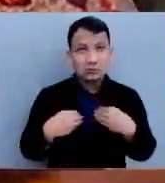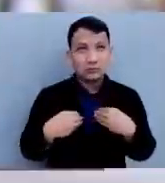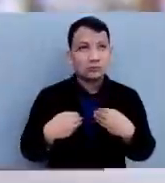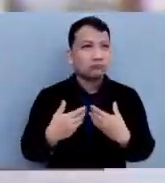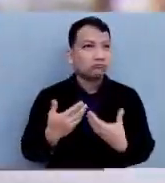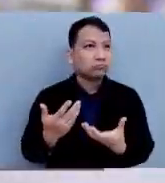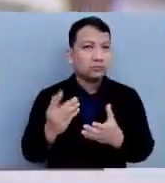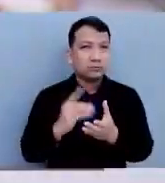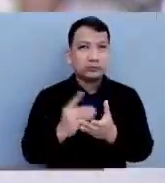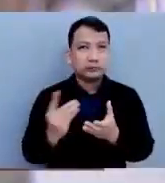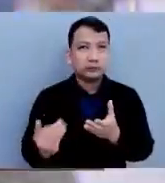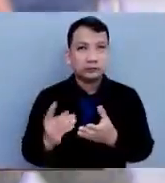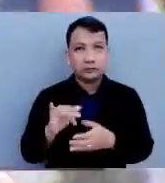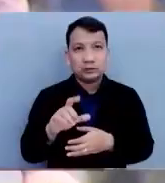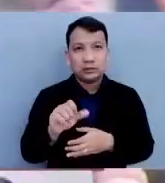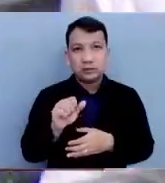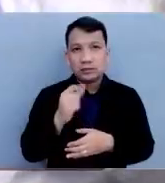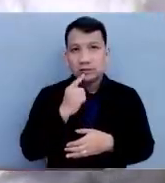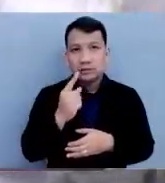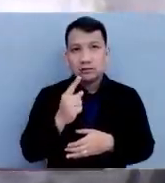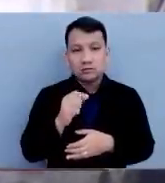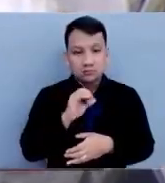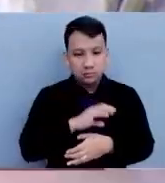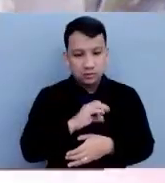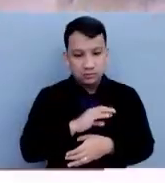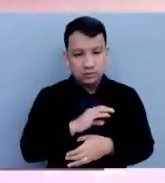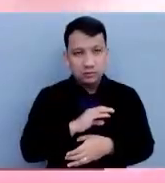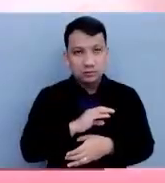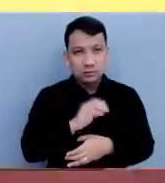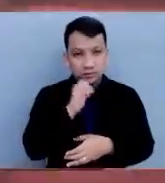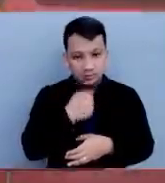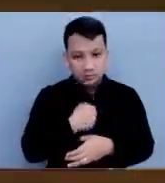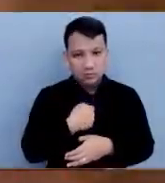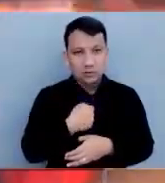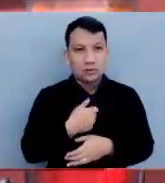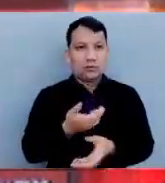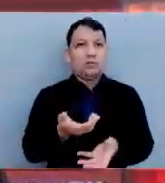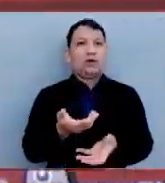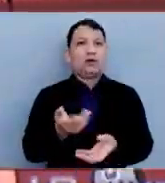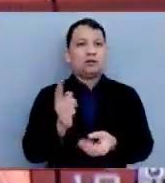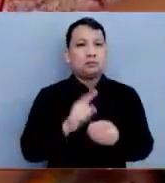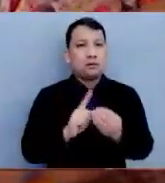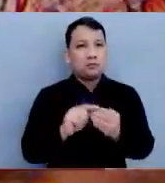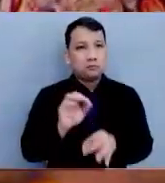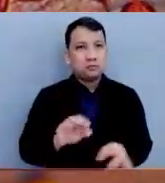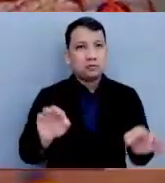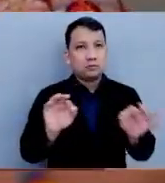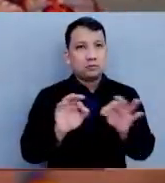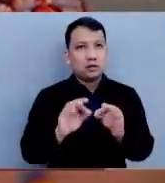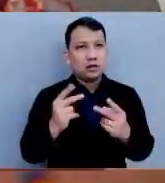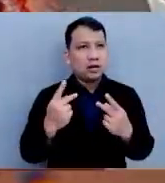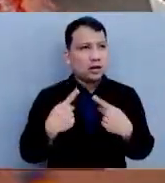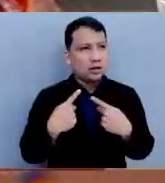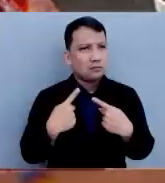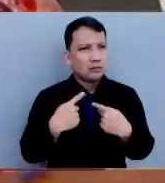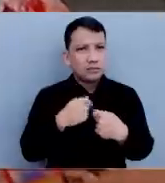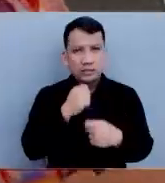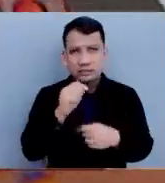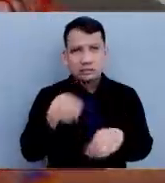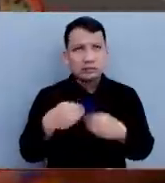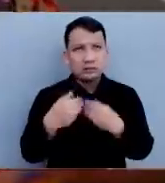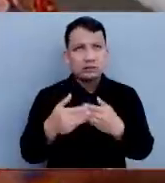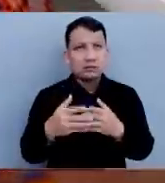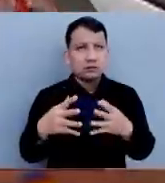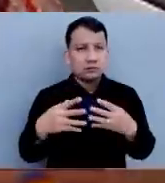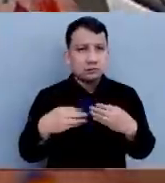discount. Siyempre, yung parang mga benefits ng senior, parang, di ba, kailangan. Meron kasi mga ano na hindi tumatanggap, lalo na sa may